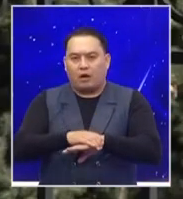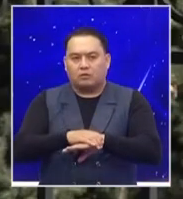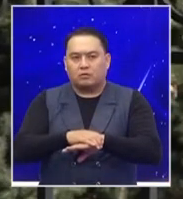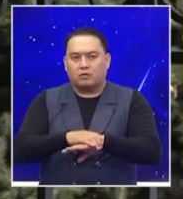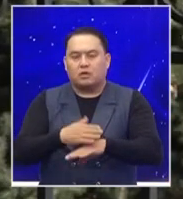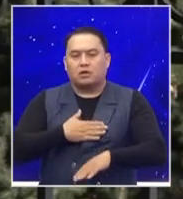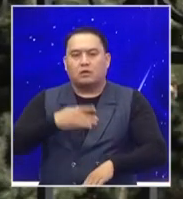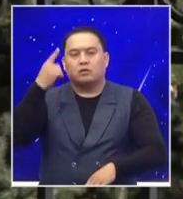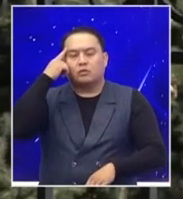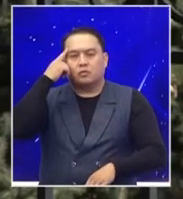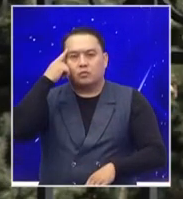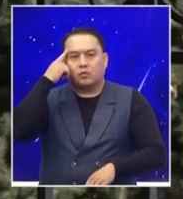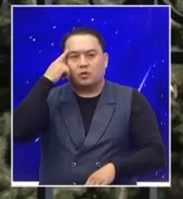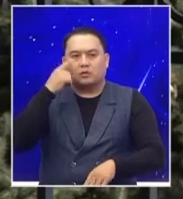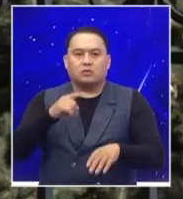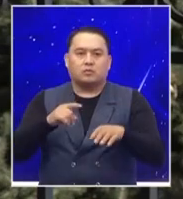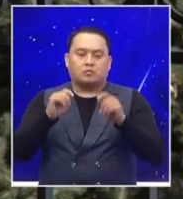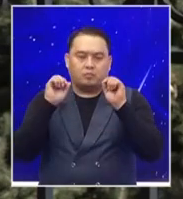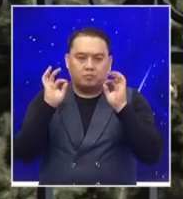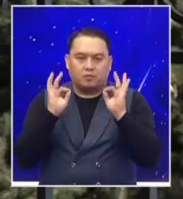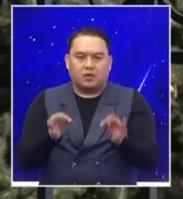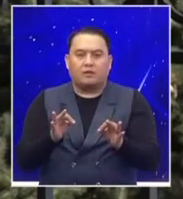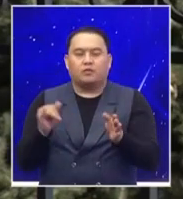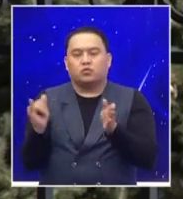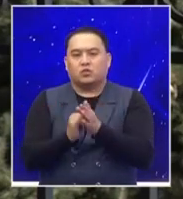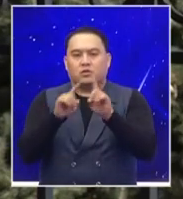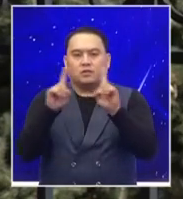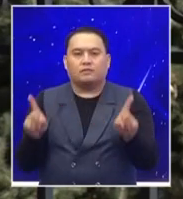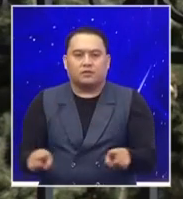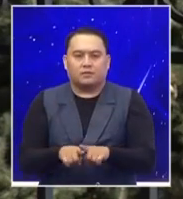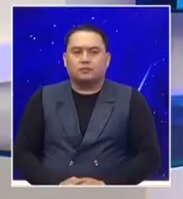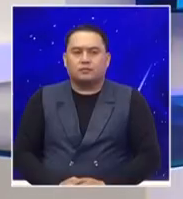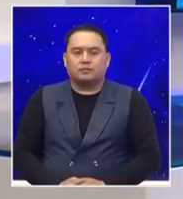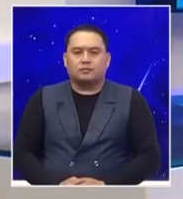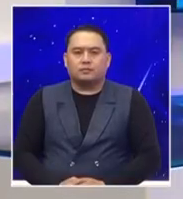мен ойлаймын, өте заңды түрде бүгінгі қойылып жатқан тақта.